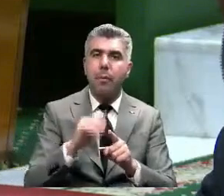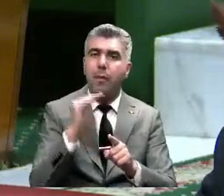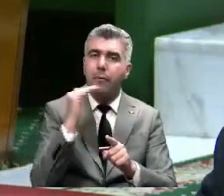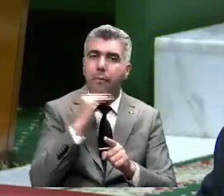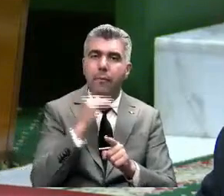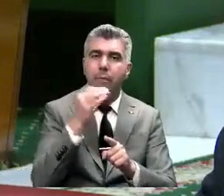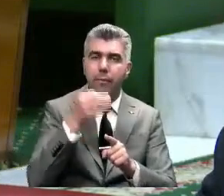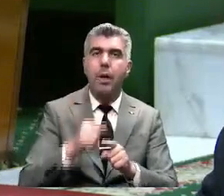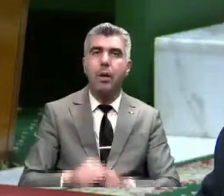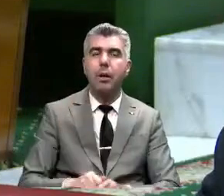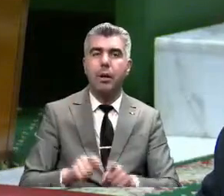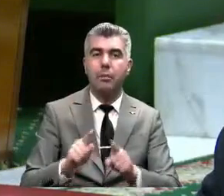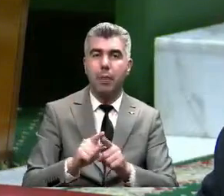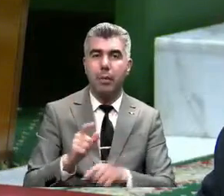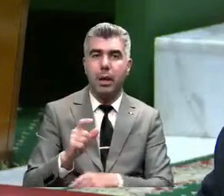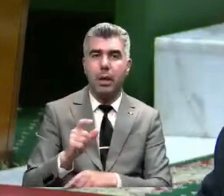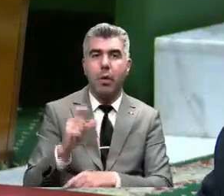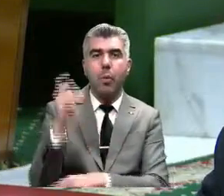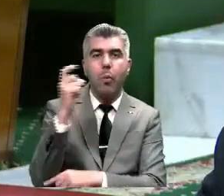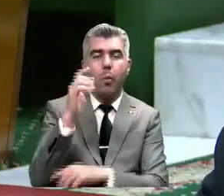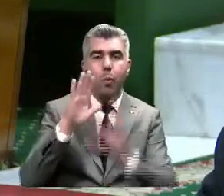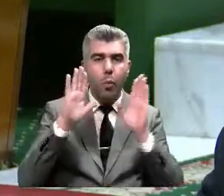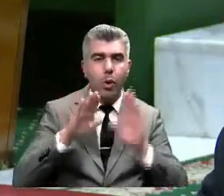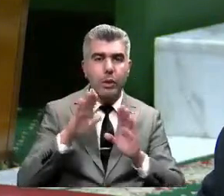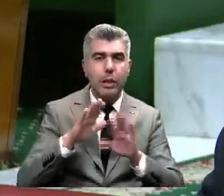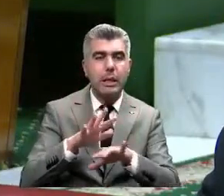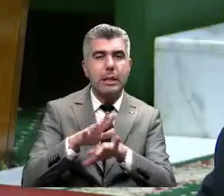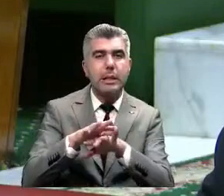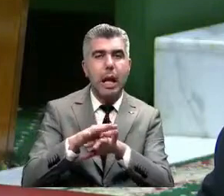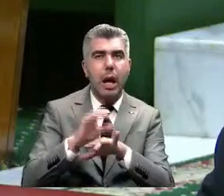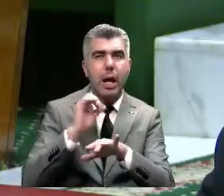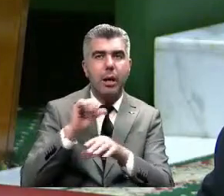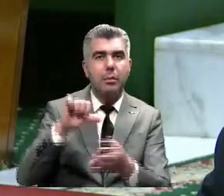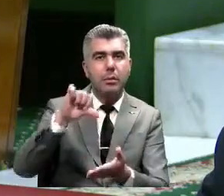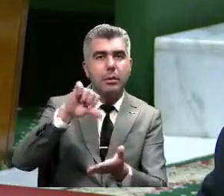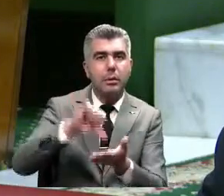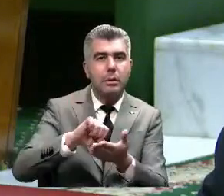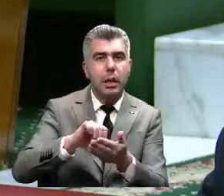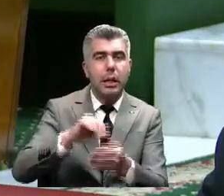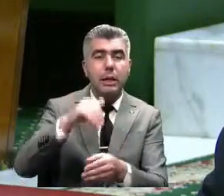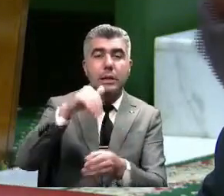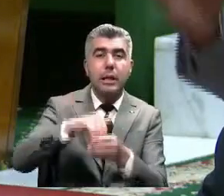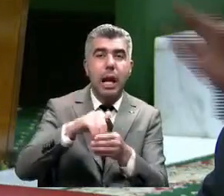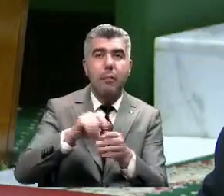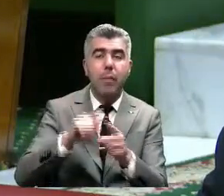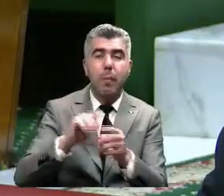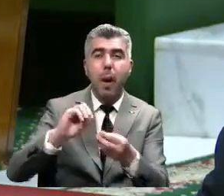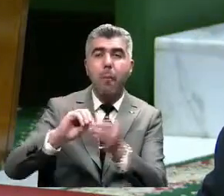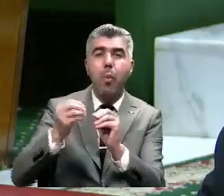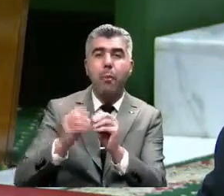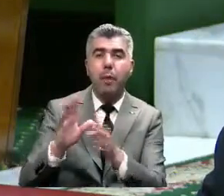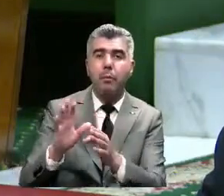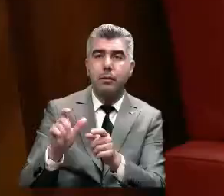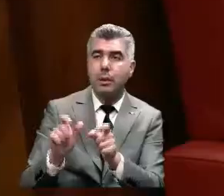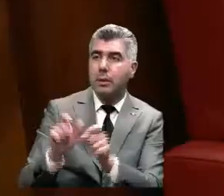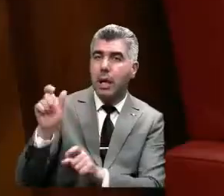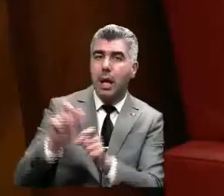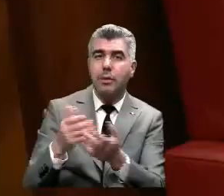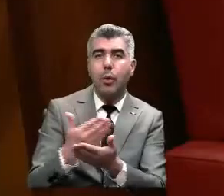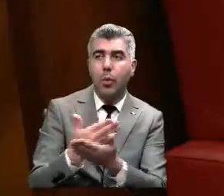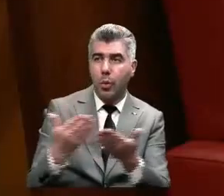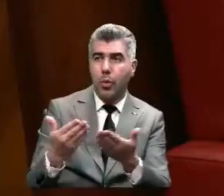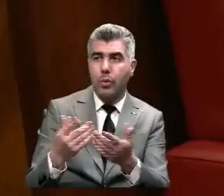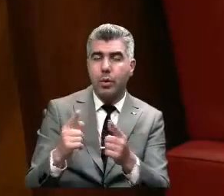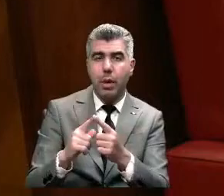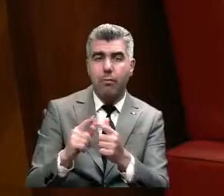تسرع. مثلا المسجد الأعظم في سالة، أنا كمسؤول منتخب محلي عندي مشكل مع دوك الجوار ديالو، الناس عندها